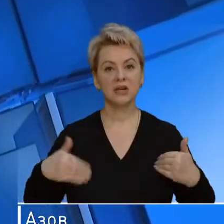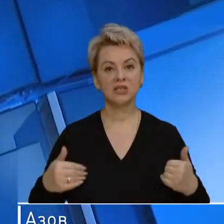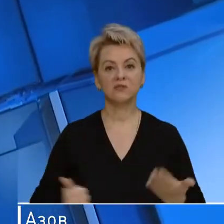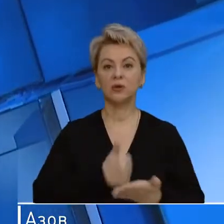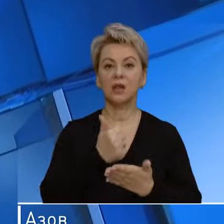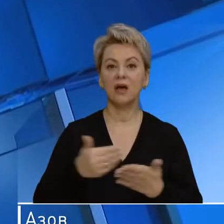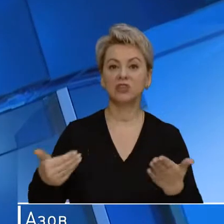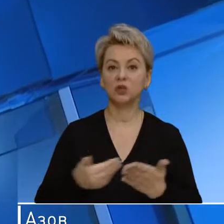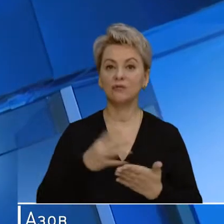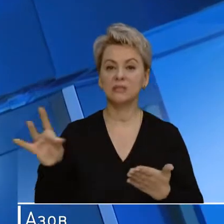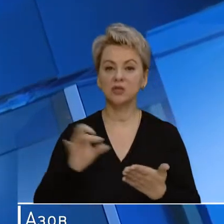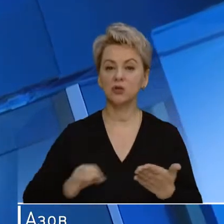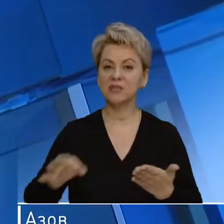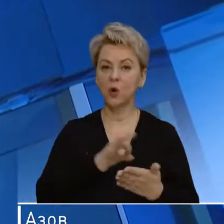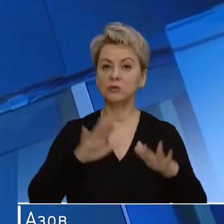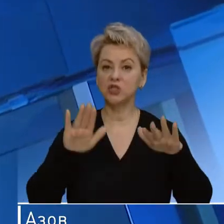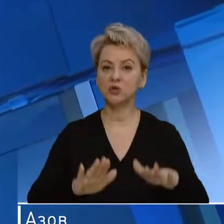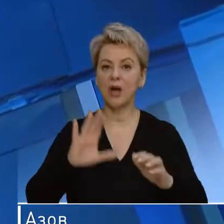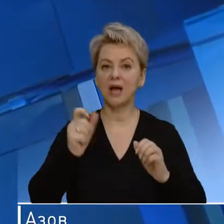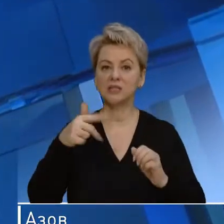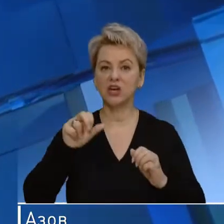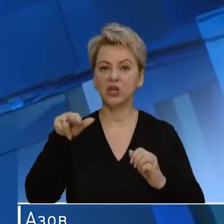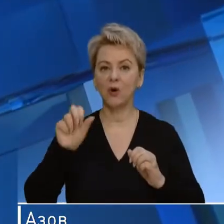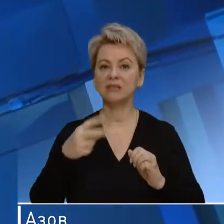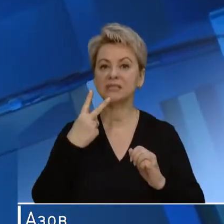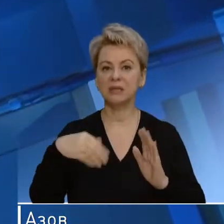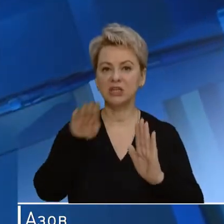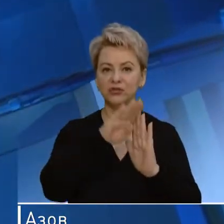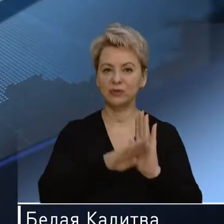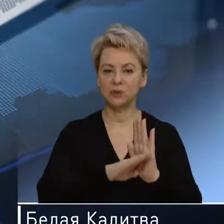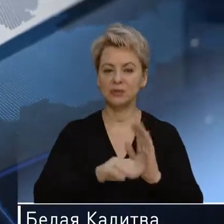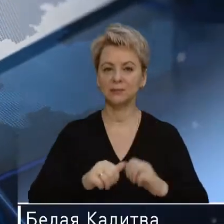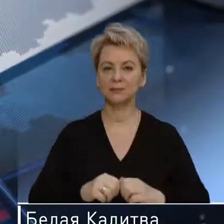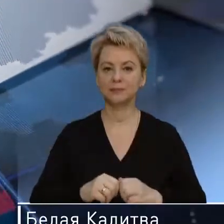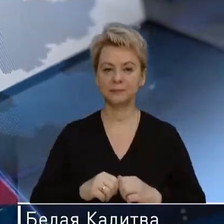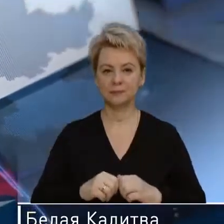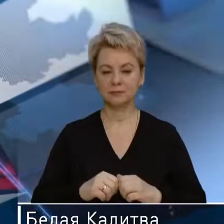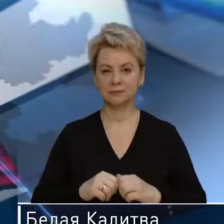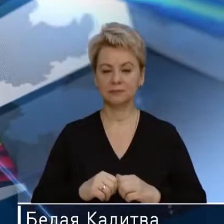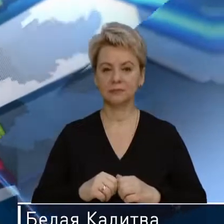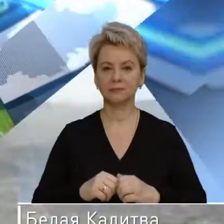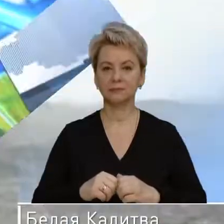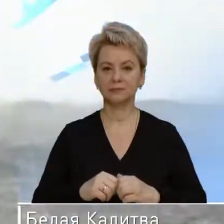Здравствуйте, это главные новости Ростовской области. В студии Ася Скрынникова. Смотрите в выпуске.